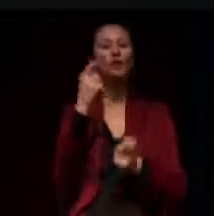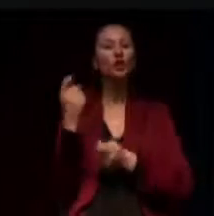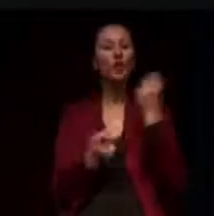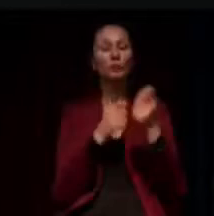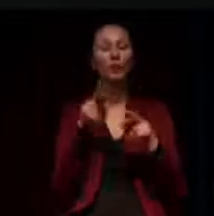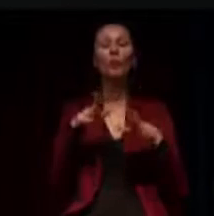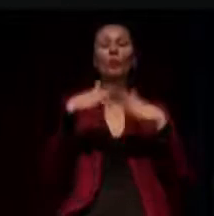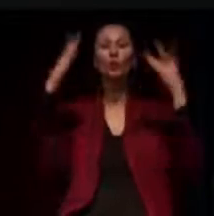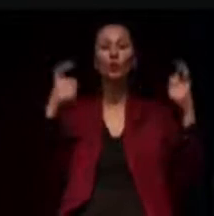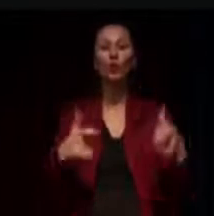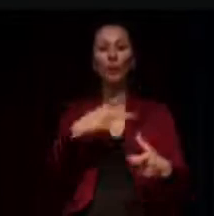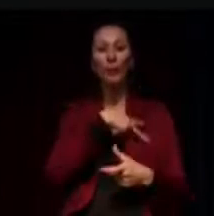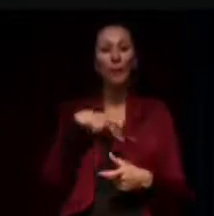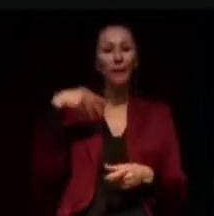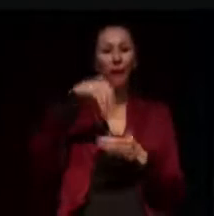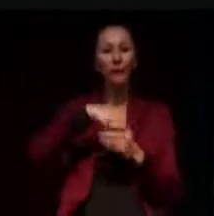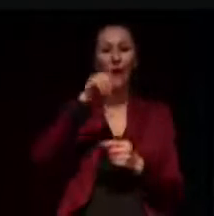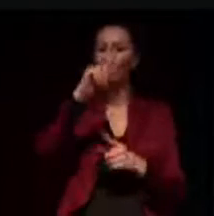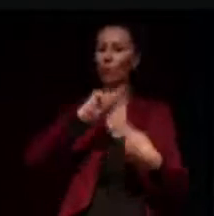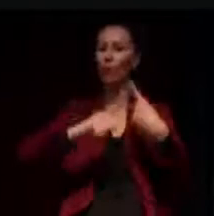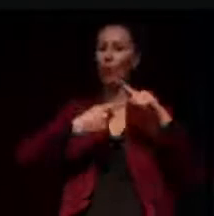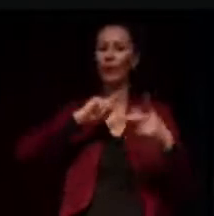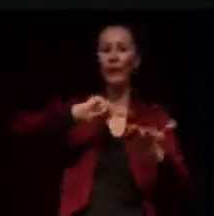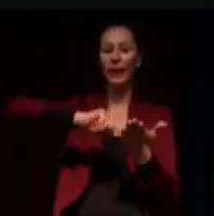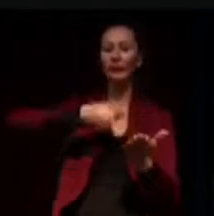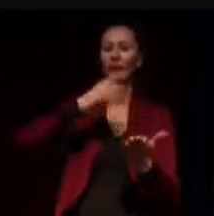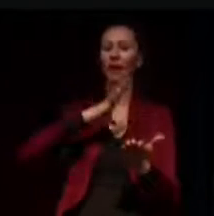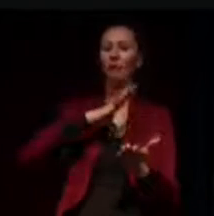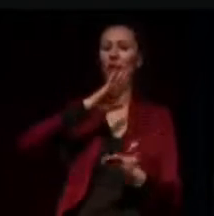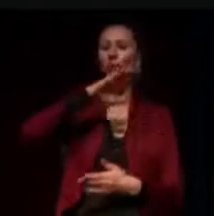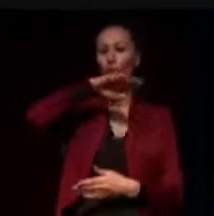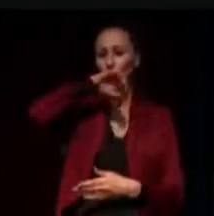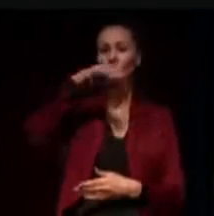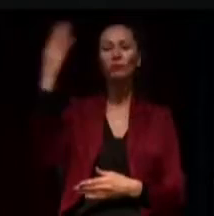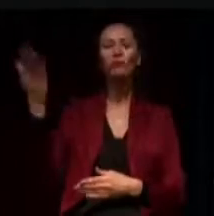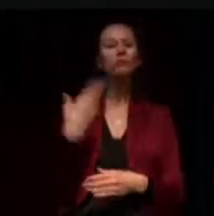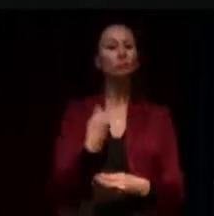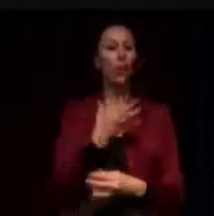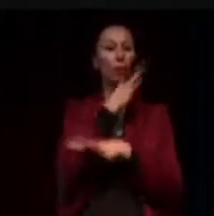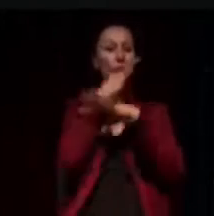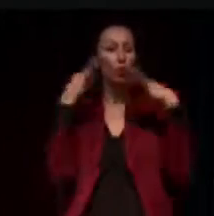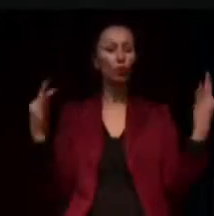olarak Büyükşehir Belediyesi'nin içinden bir bürokratın imzası var bunda. Ne mutlu bize.